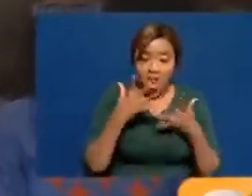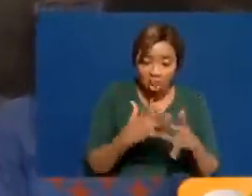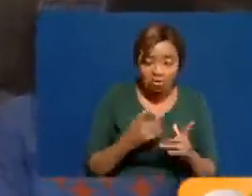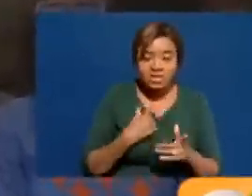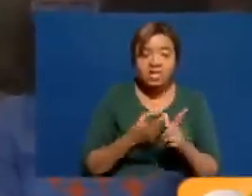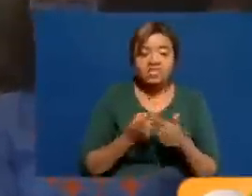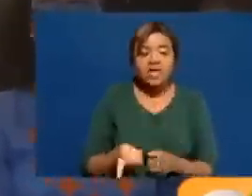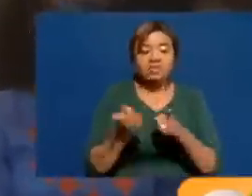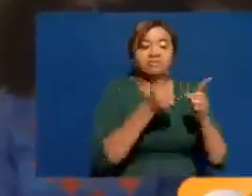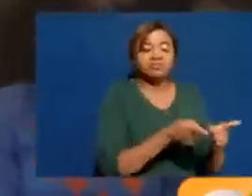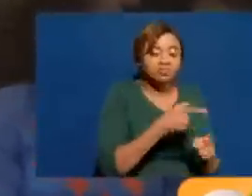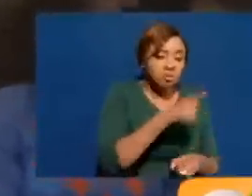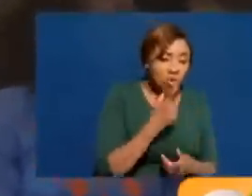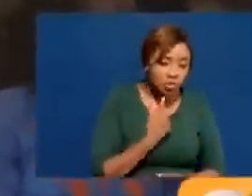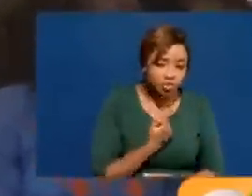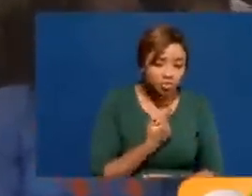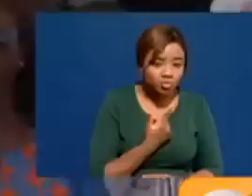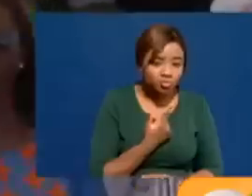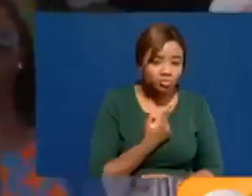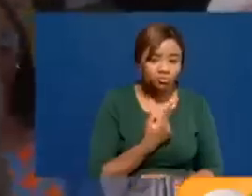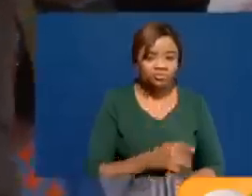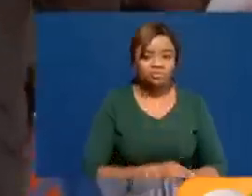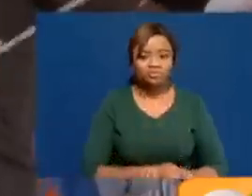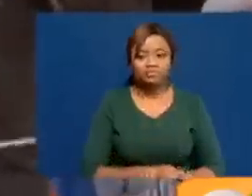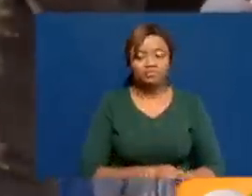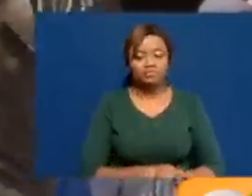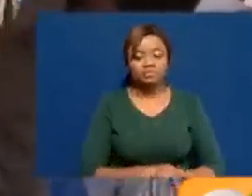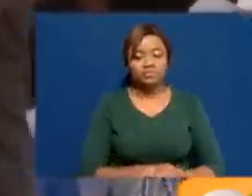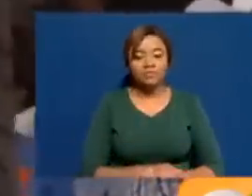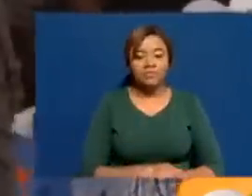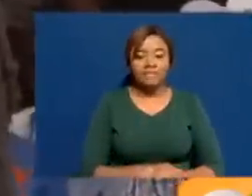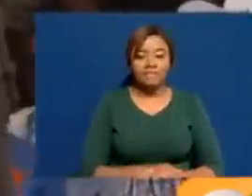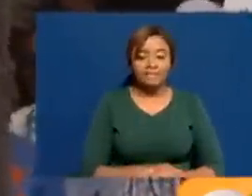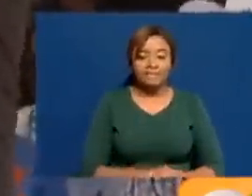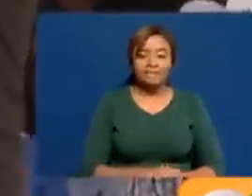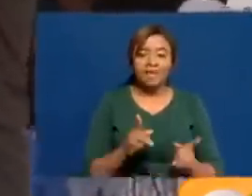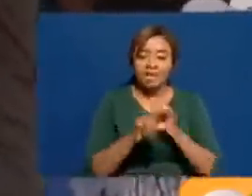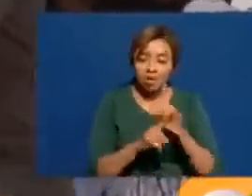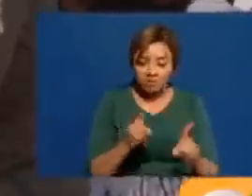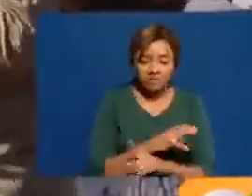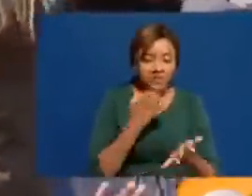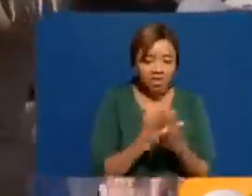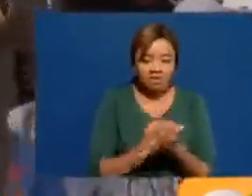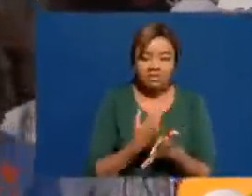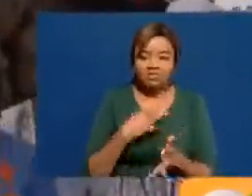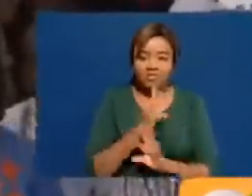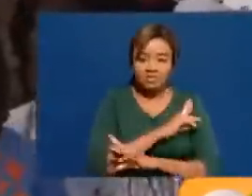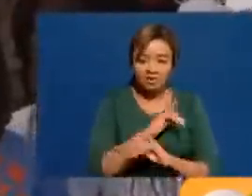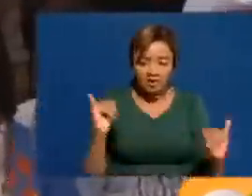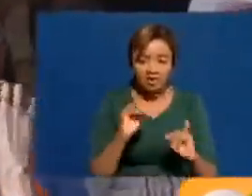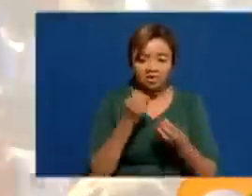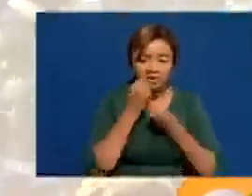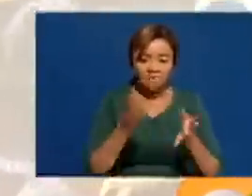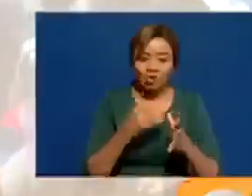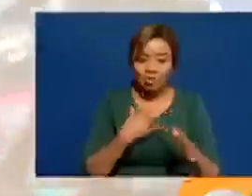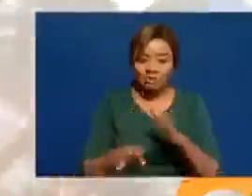baba walienda kwa nani? Kwa nani? Hiyo video yote ya Chebukati tutoe hapa tufukuze mwizi. Ama namna